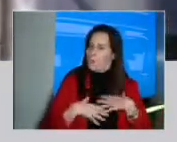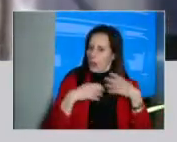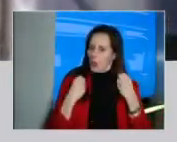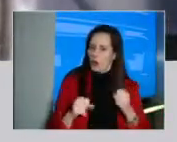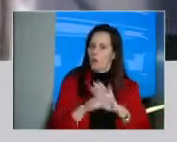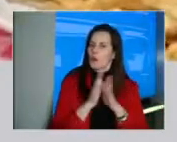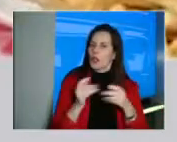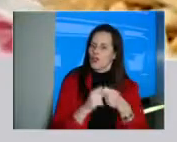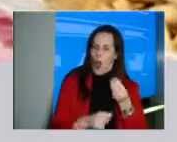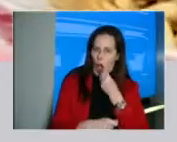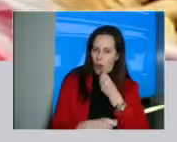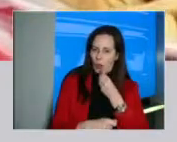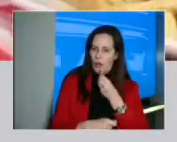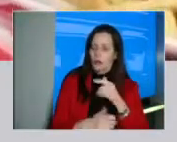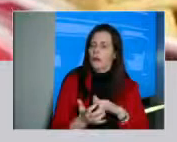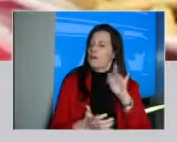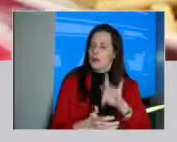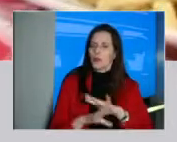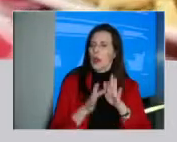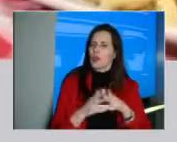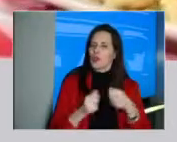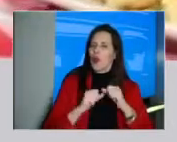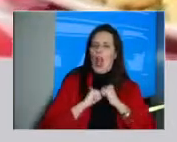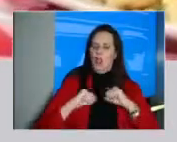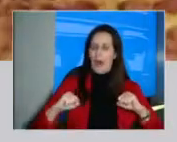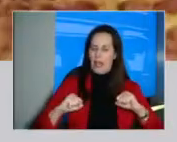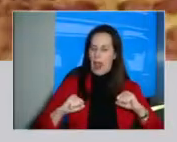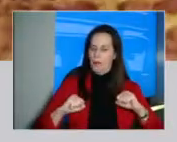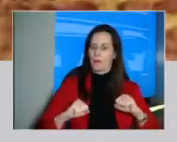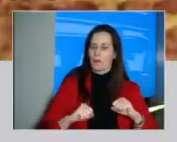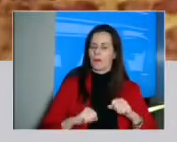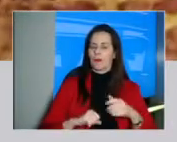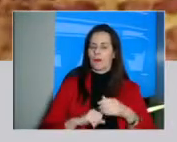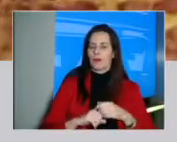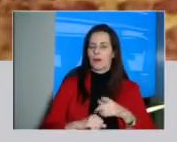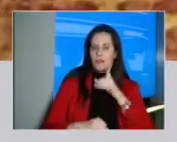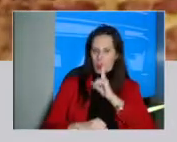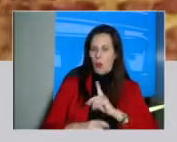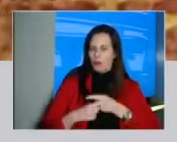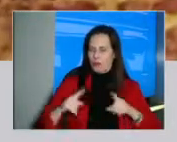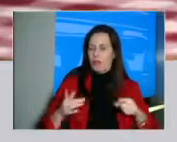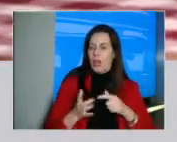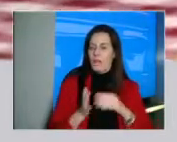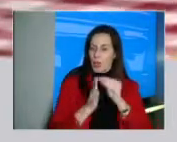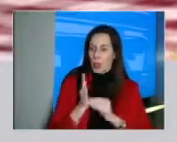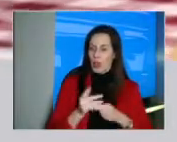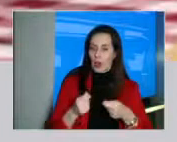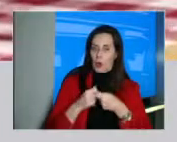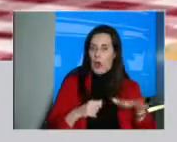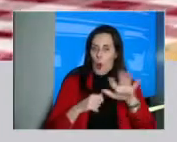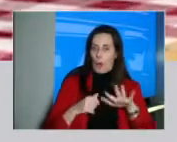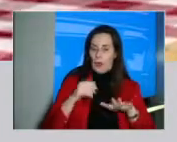בכל הנוגע למזון ולהילחם בכל מה שקשור להשמנת יתר, עודף משקל וסוכרת, כי לפי נתוני הארגון